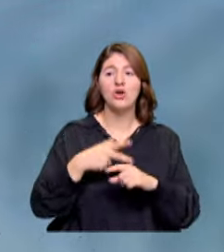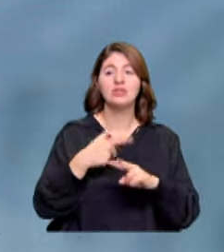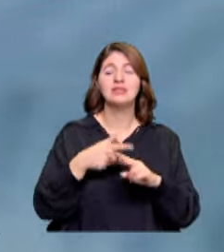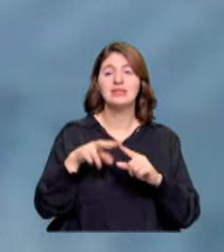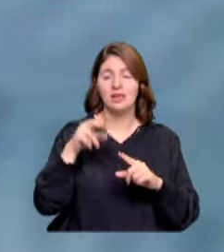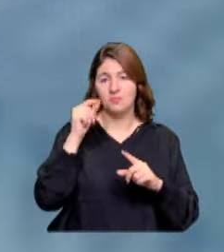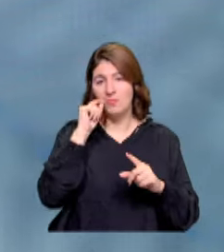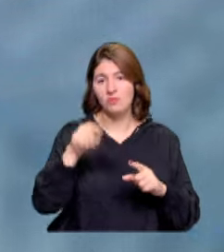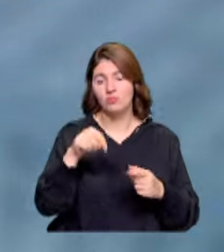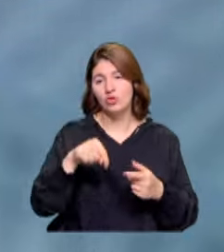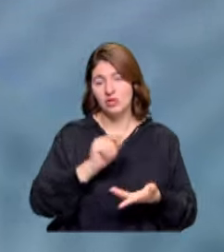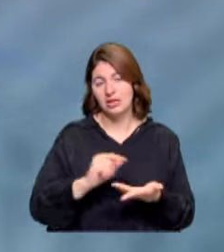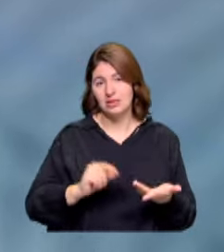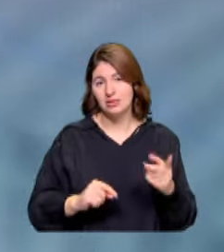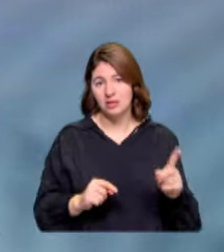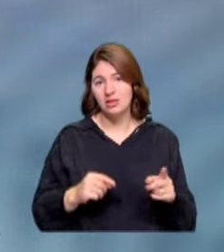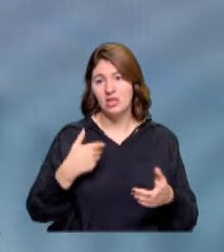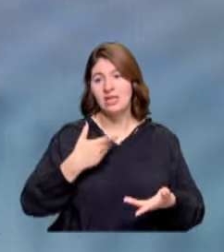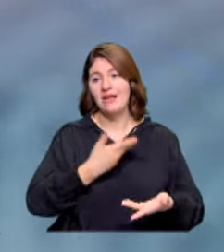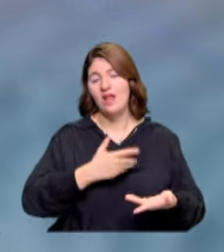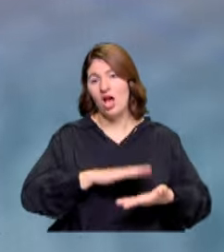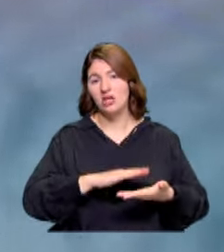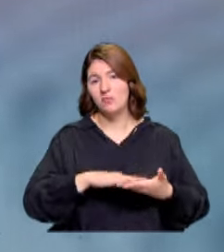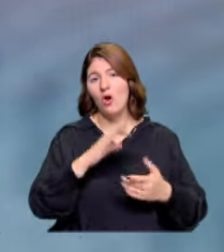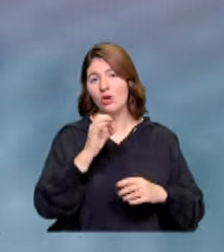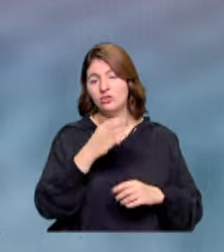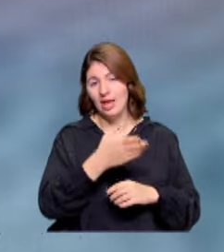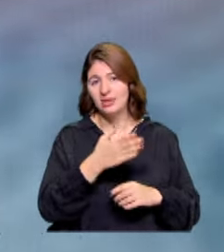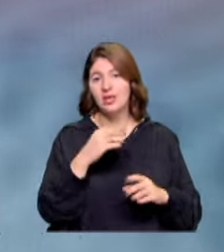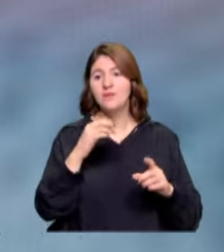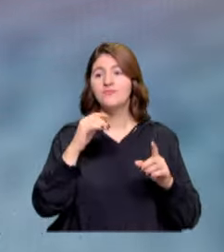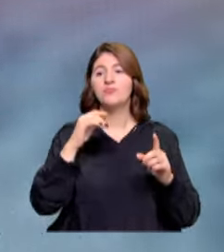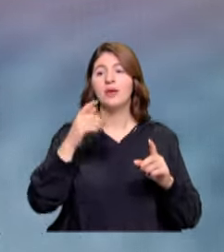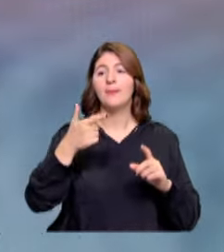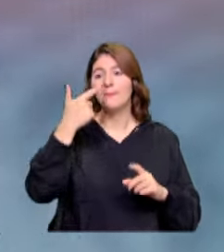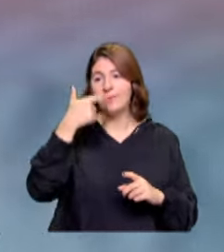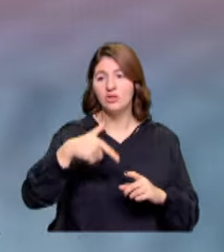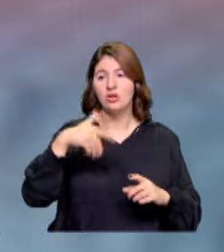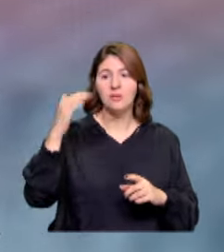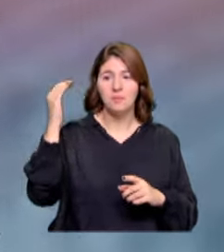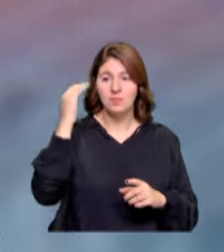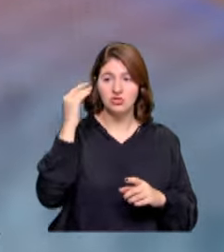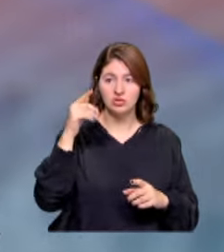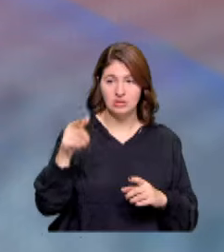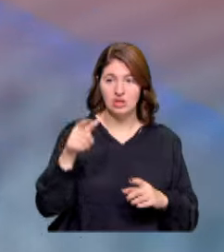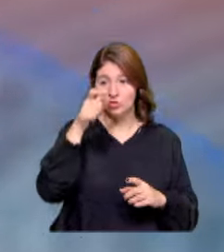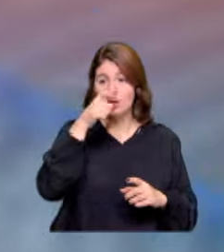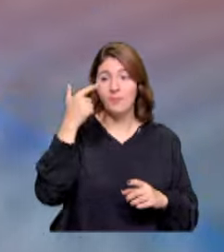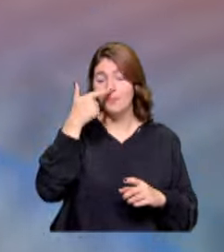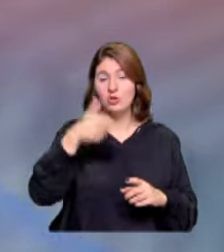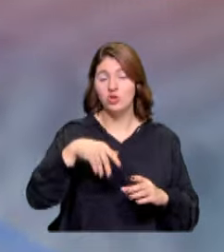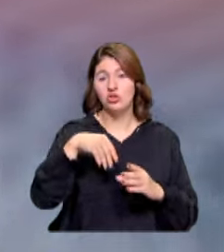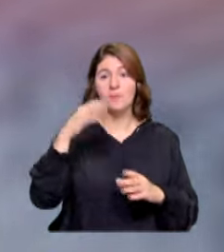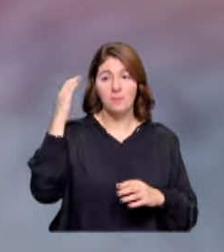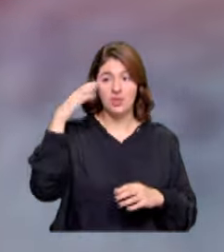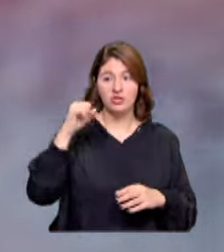bugünkü yazısında sevgili arkadaşımız Ozan Gündoğdu. Petrollerinin başında yer alıyor. Türkiye Petrolleri'nin başında da yer